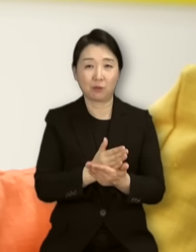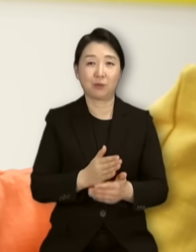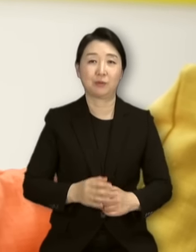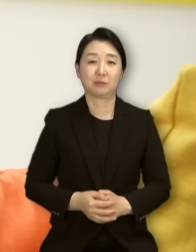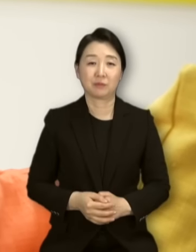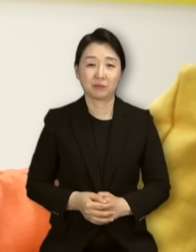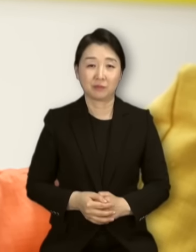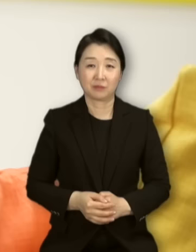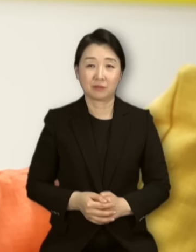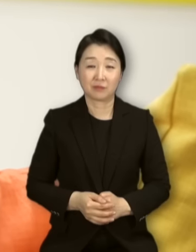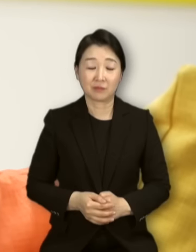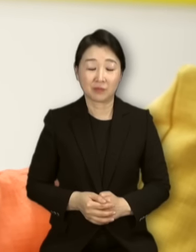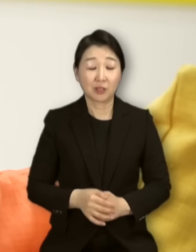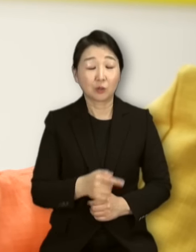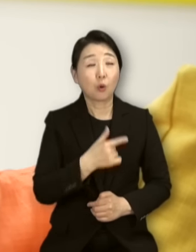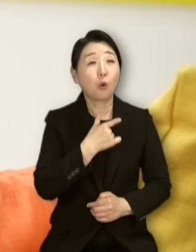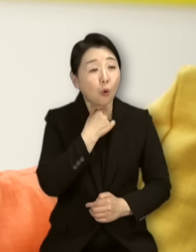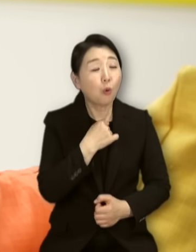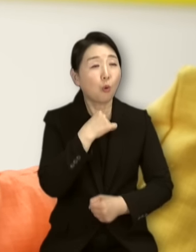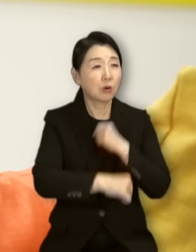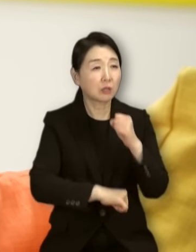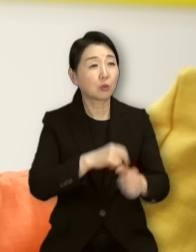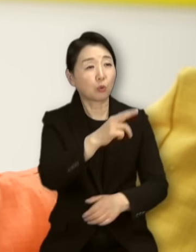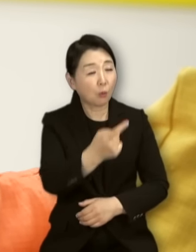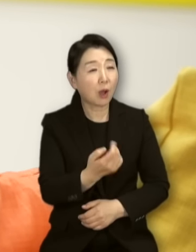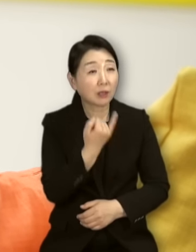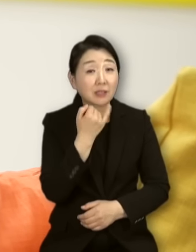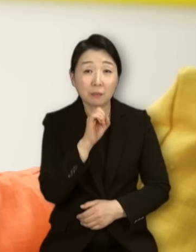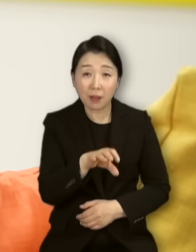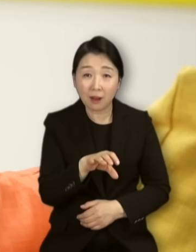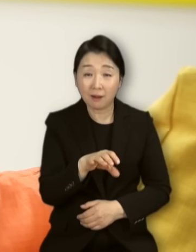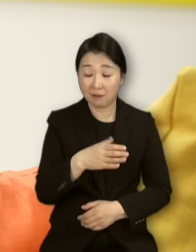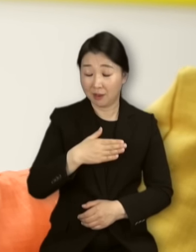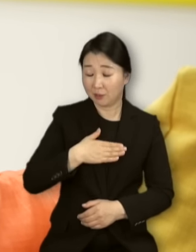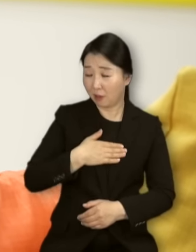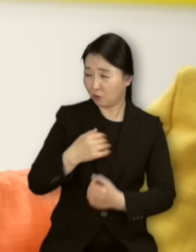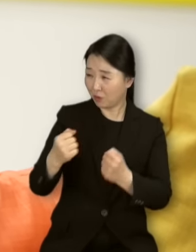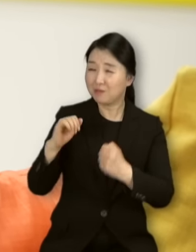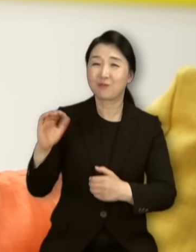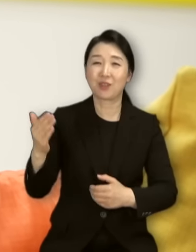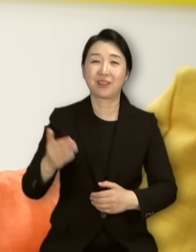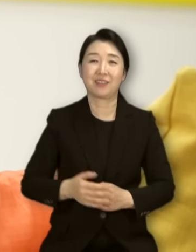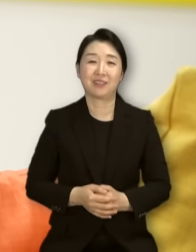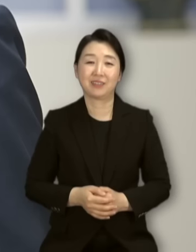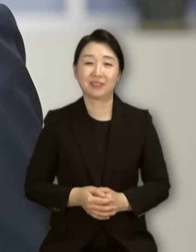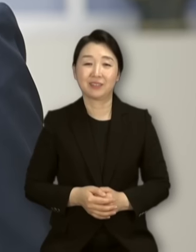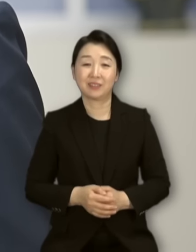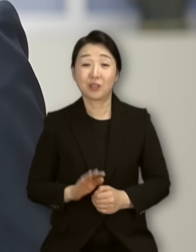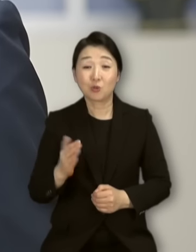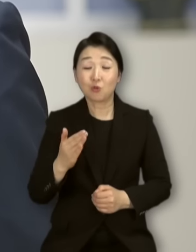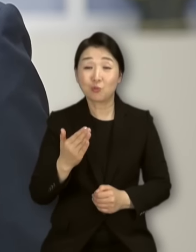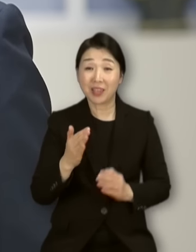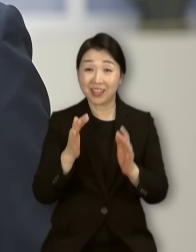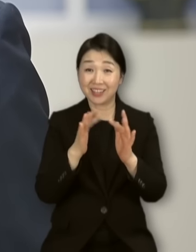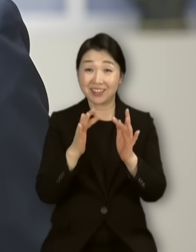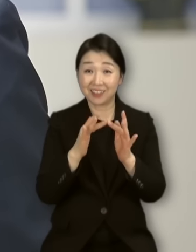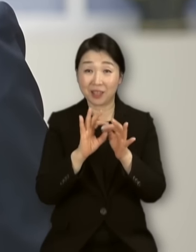말고 언제든지 돌아오라고 근데 그 말씀이 진짜 힘이 됐었어요 요즘에 그